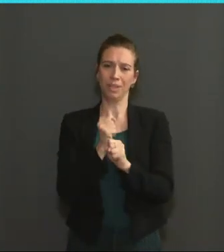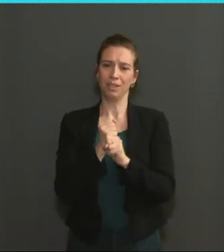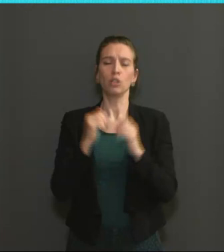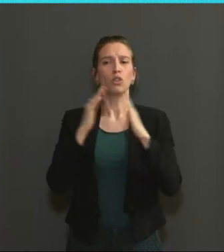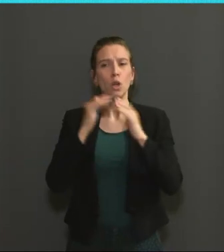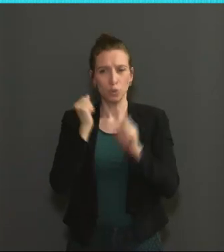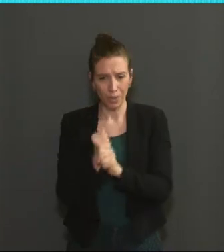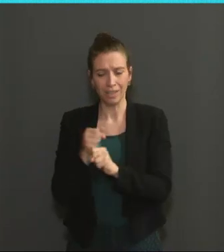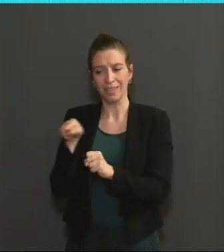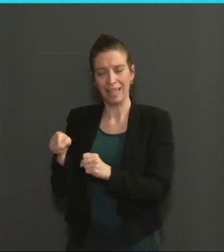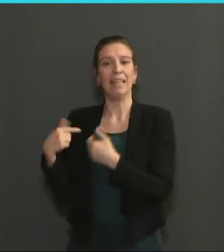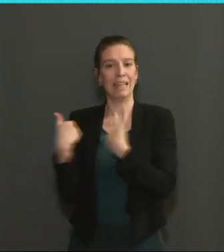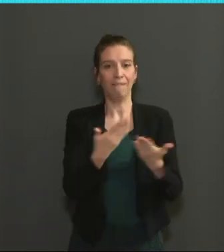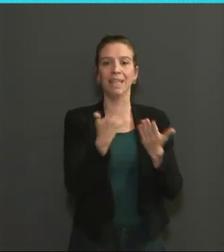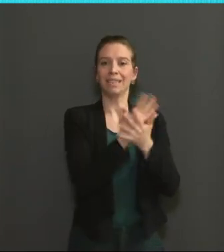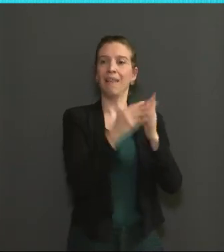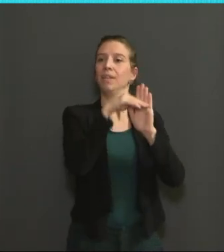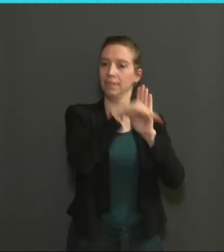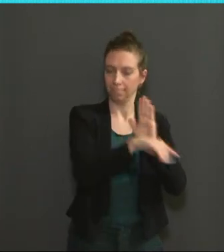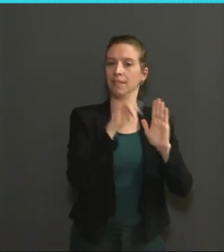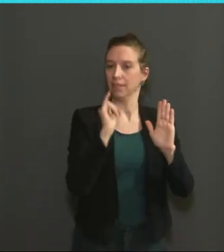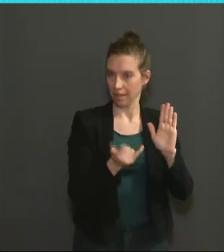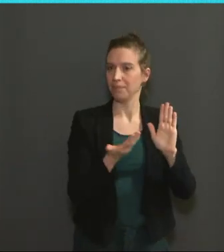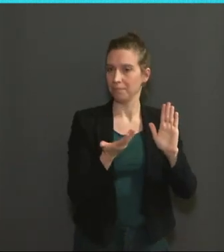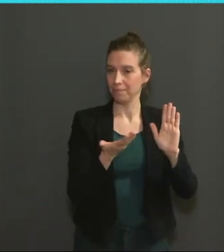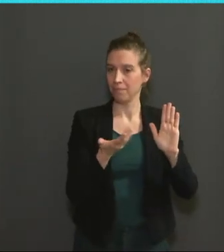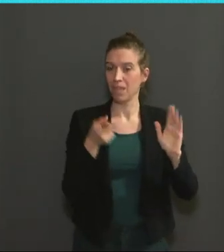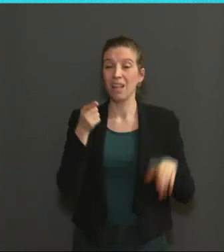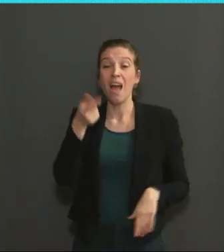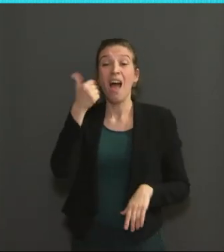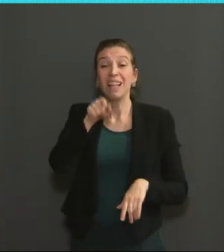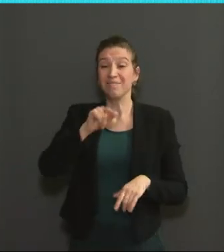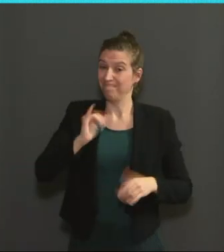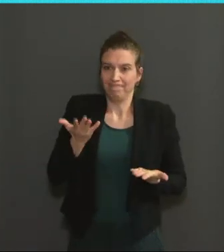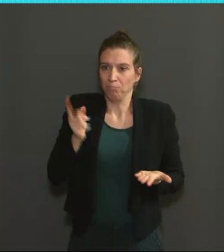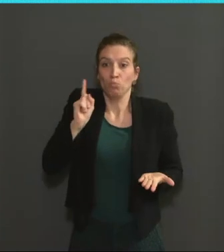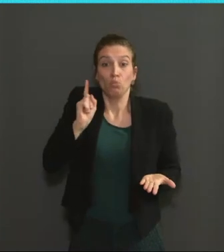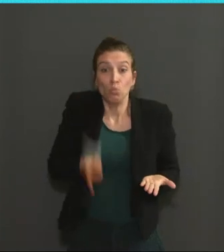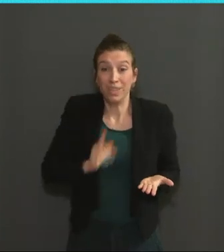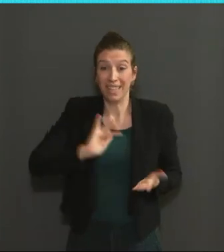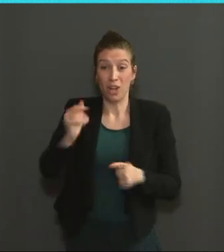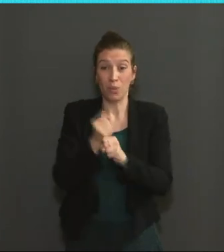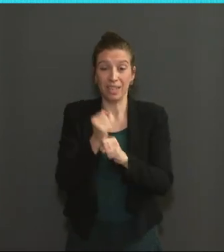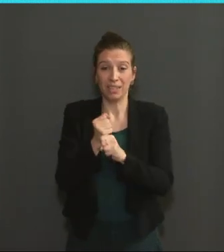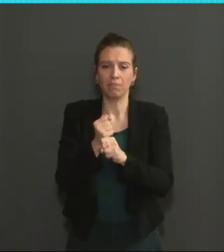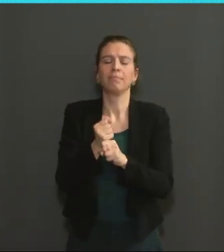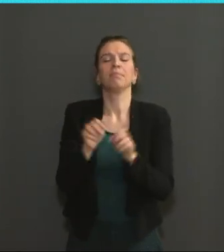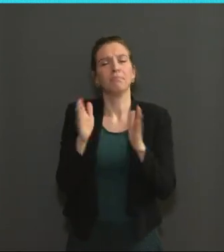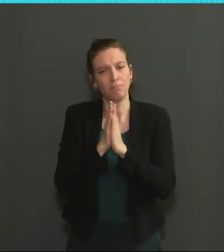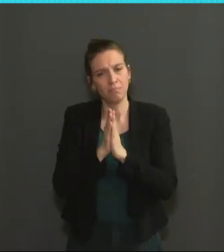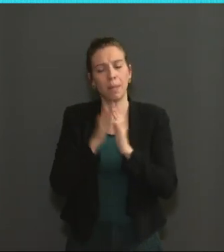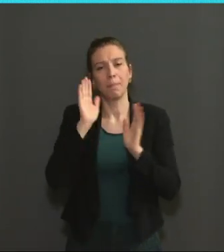indien u toch op het werk moet zijn denk er dan aan om zoveel mogelijk afstand te houden van uw